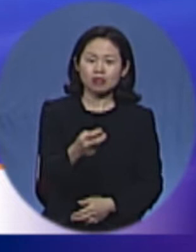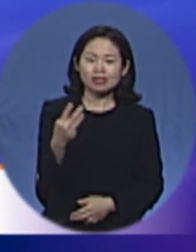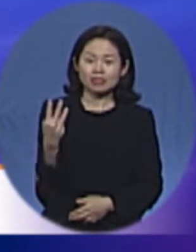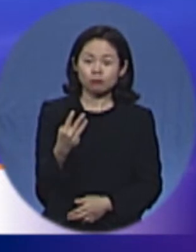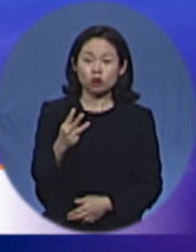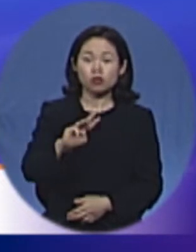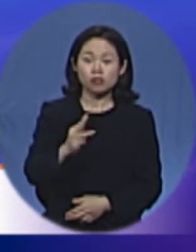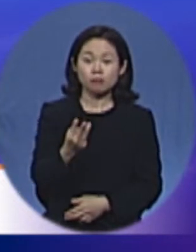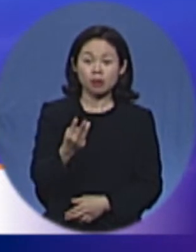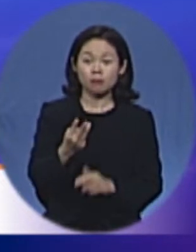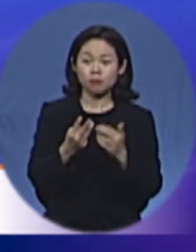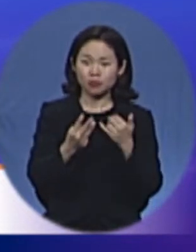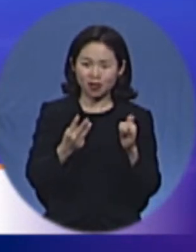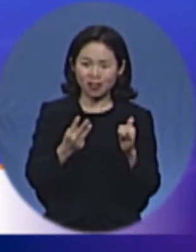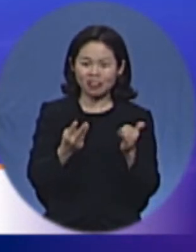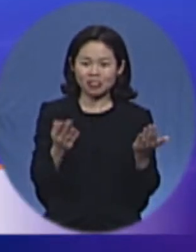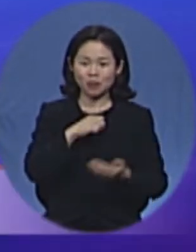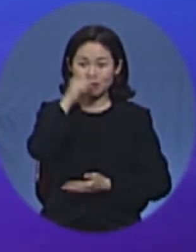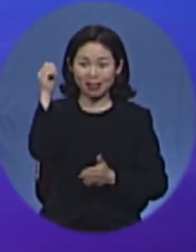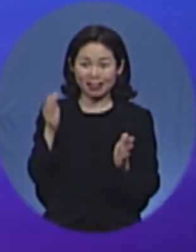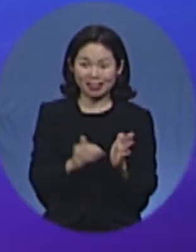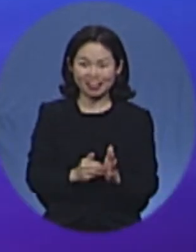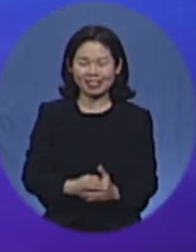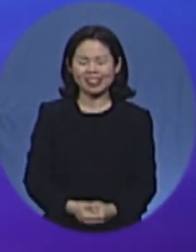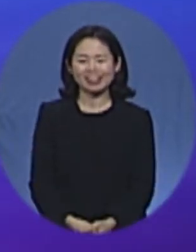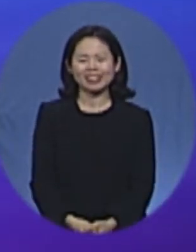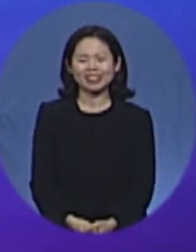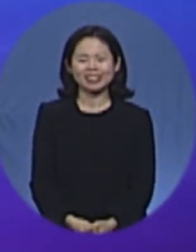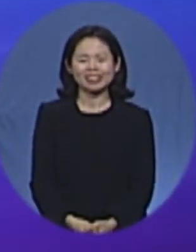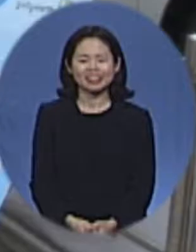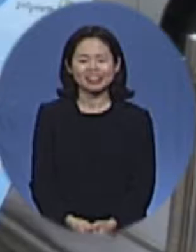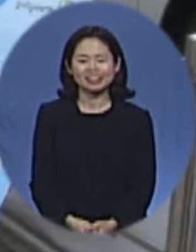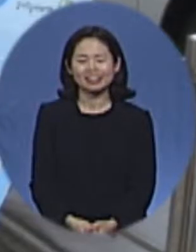취업에 성공했습니다. 이현주 기자입니다.